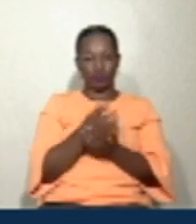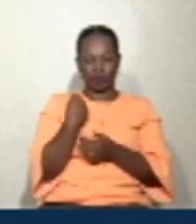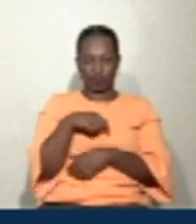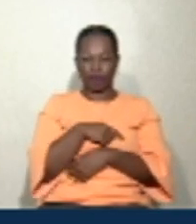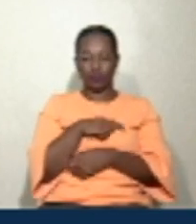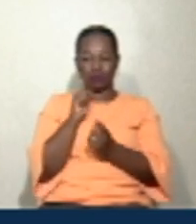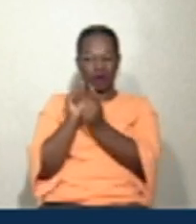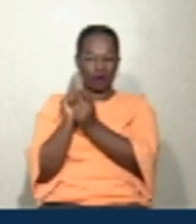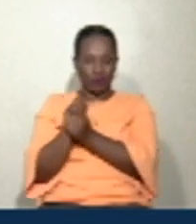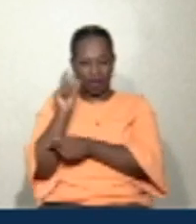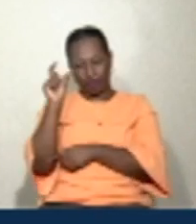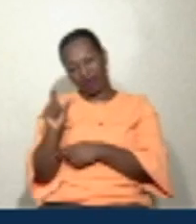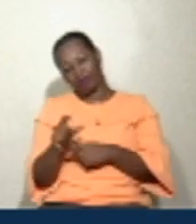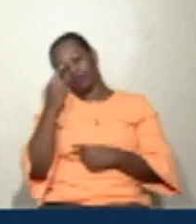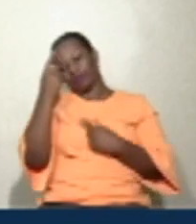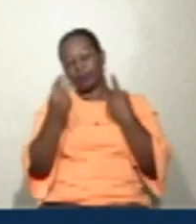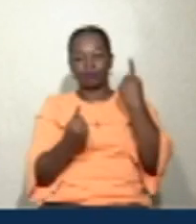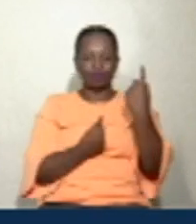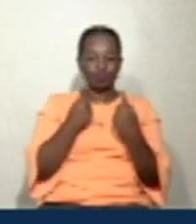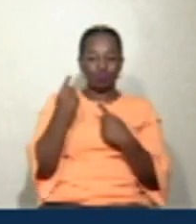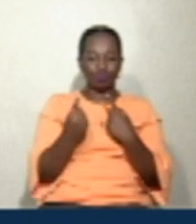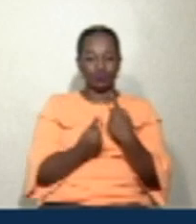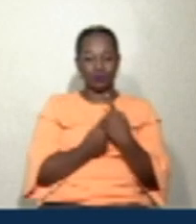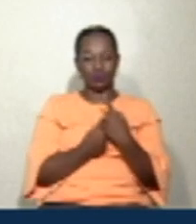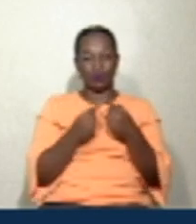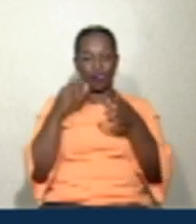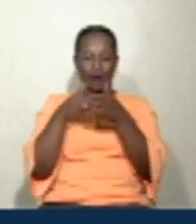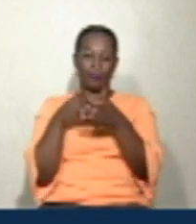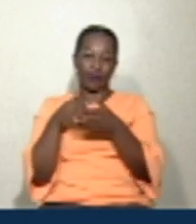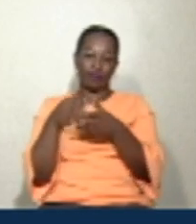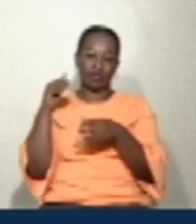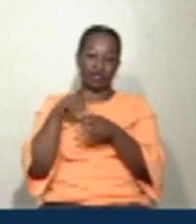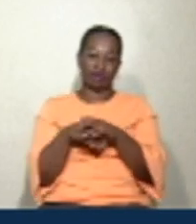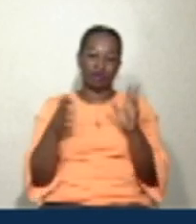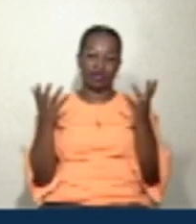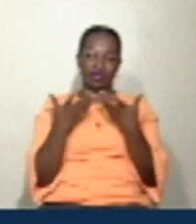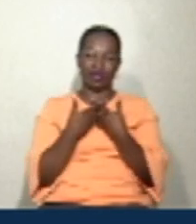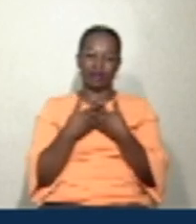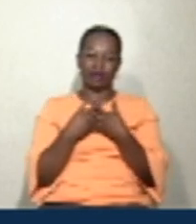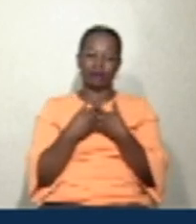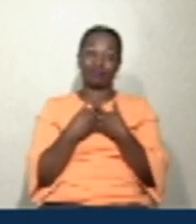duhura rimwe na rimwe navuga ko ari n'imbogamizi mu bijyanye na